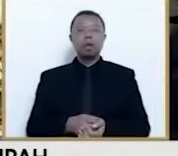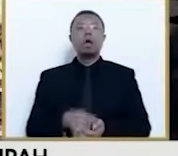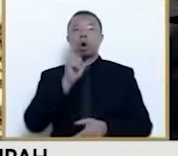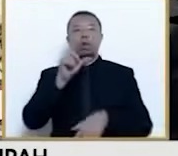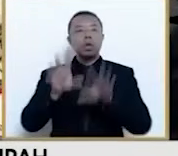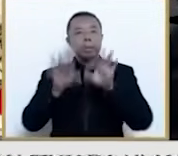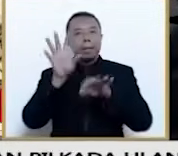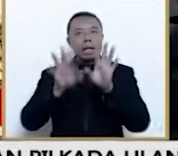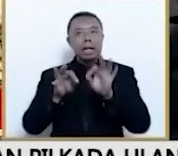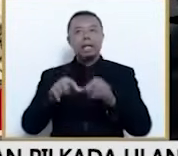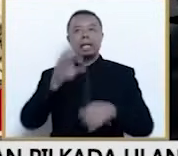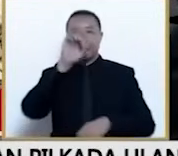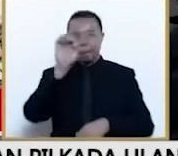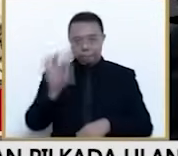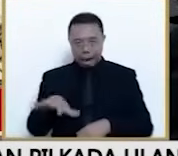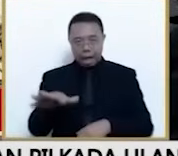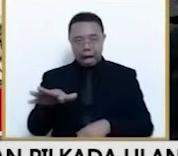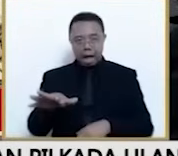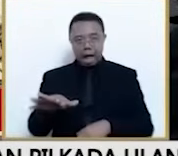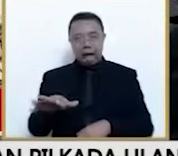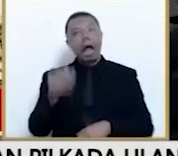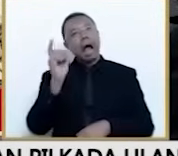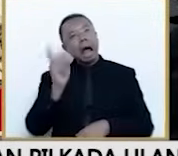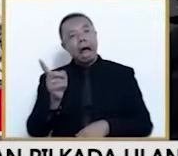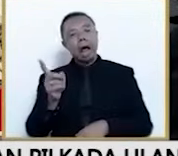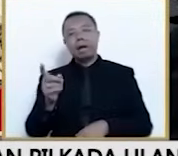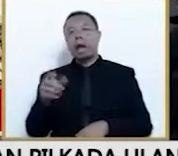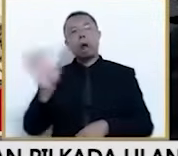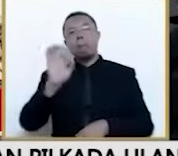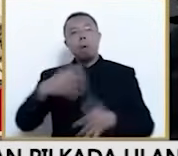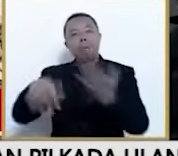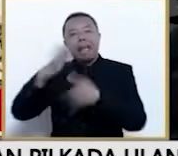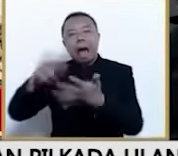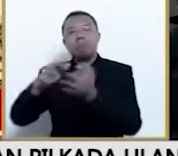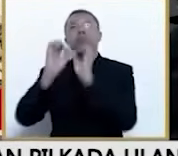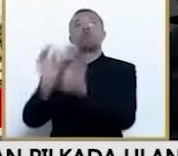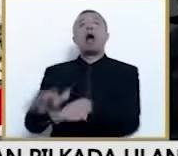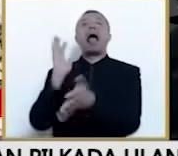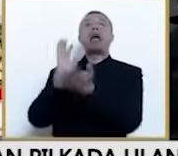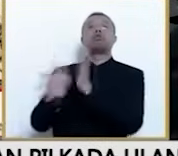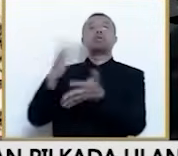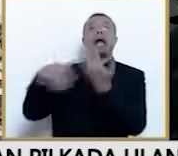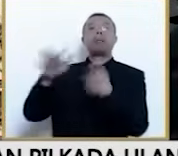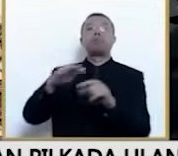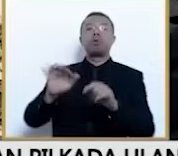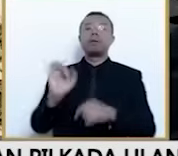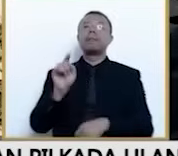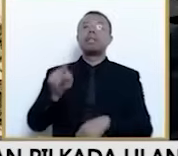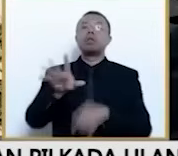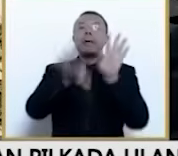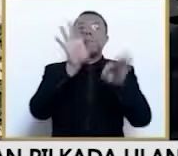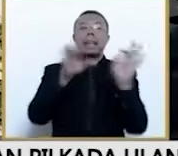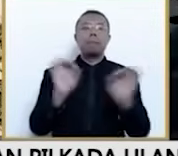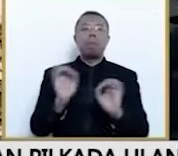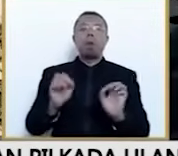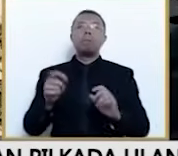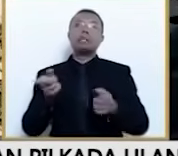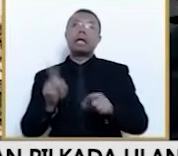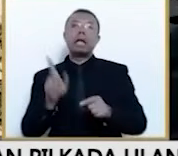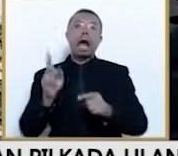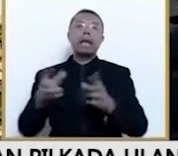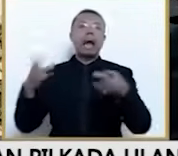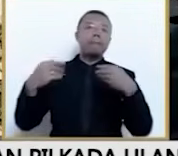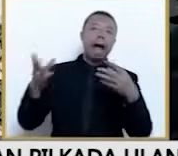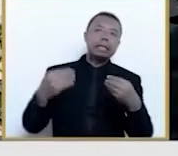Pemilah sampah, mereka sih masih ada yang belum dipilah, artinya kebuang itu tercampur seperti itu, artinya ya campur itu ya ada